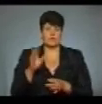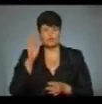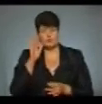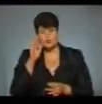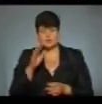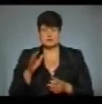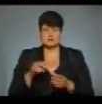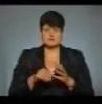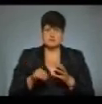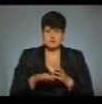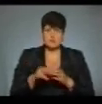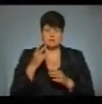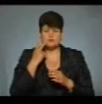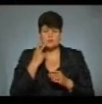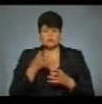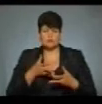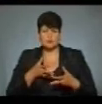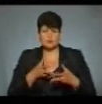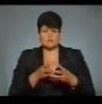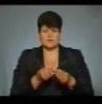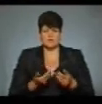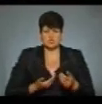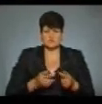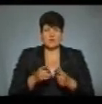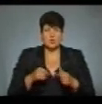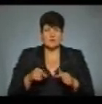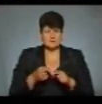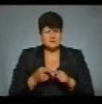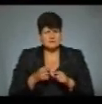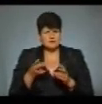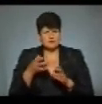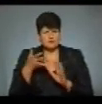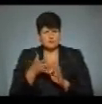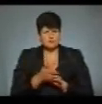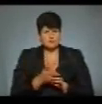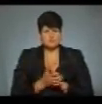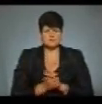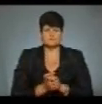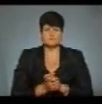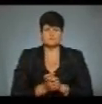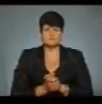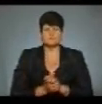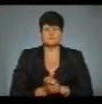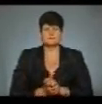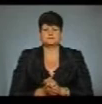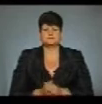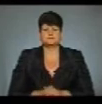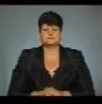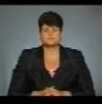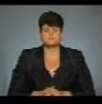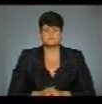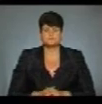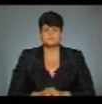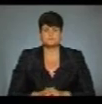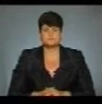весь час діє на живі організми і на довкілля. І це треба усвідомлювати і розуміти. Анжела Шова, Світлана Шумна, Юрій Багрій,